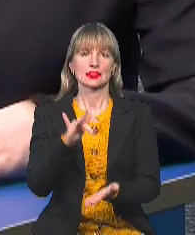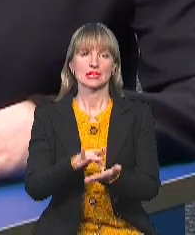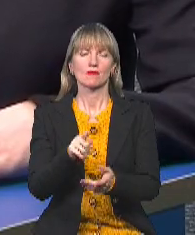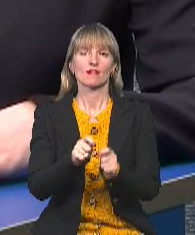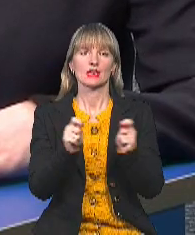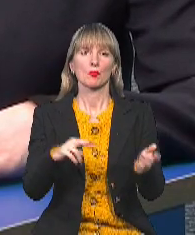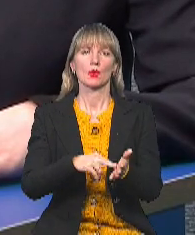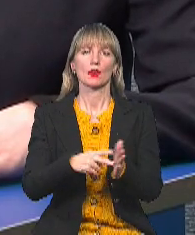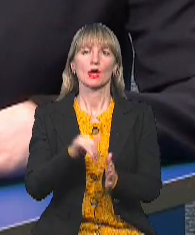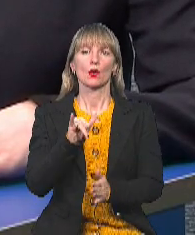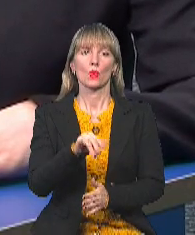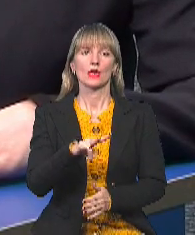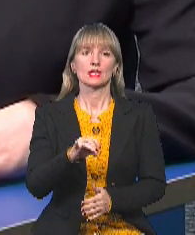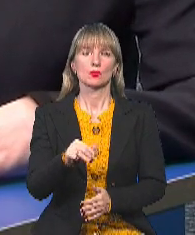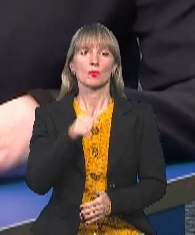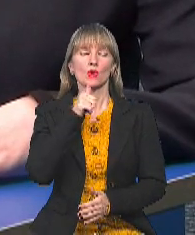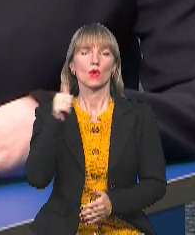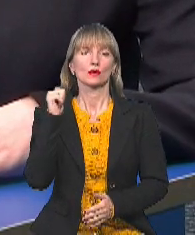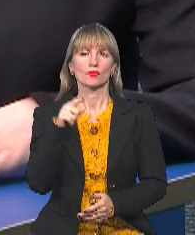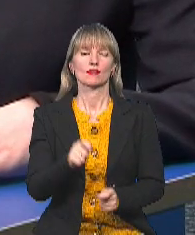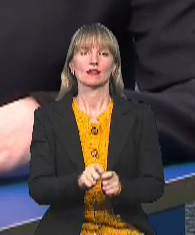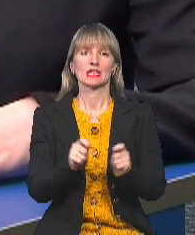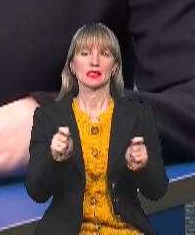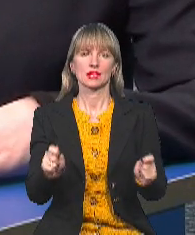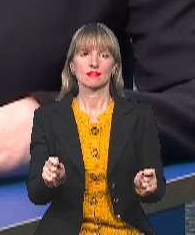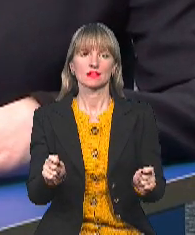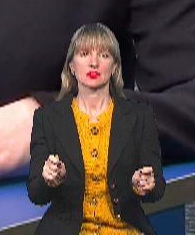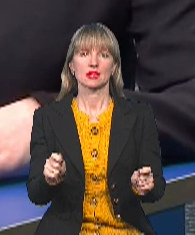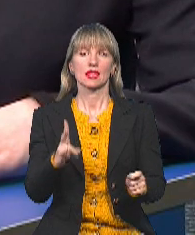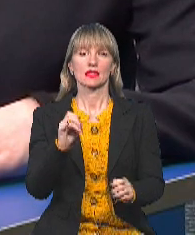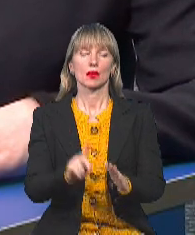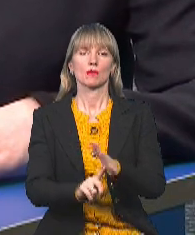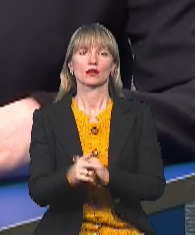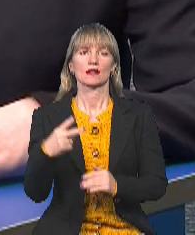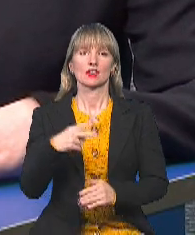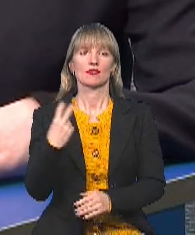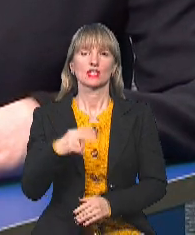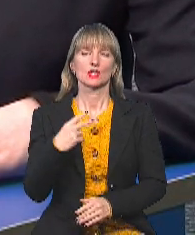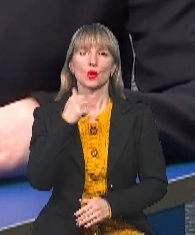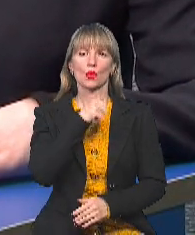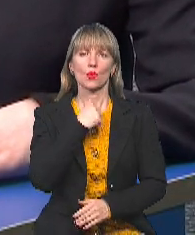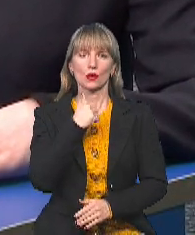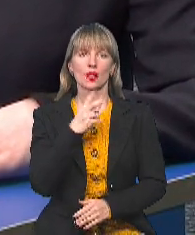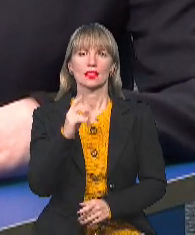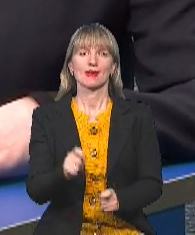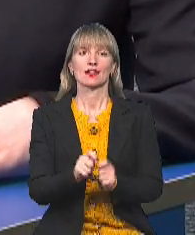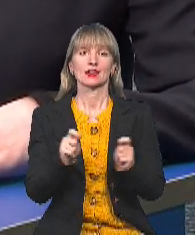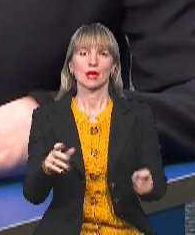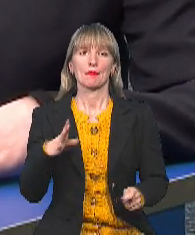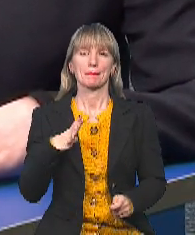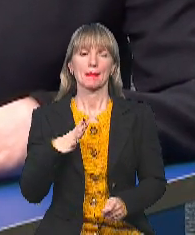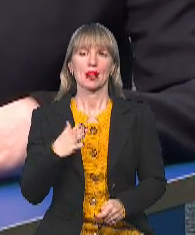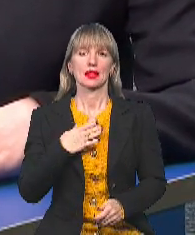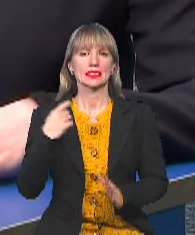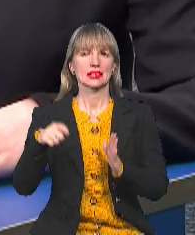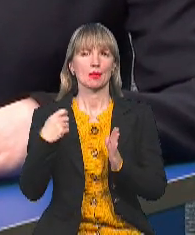у листопаді минулого року, і він відкрився вже на початку 2020 року. На відкритті побувала наша